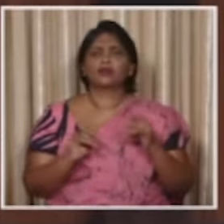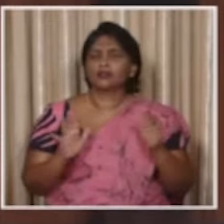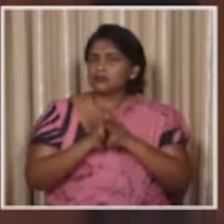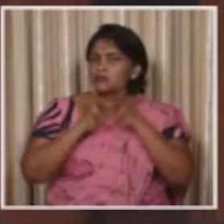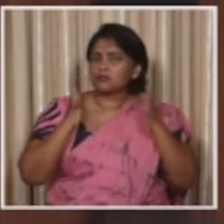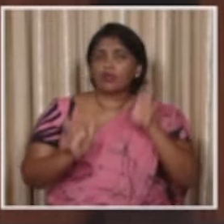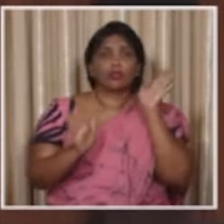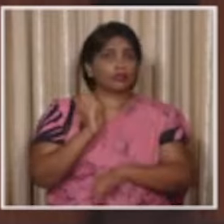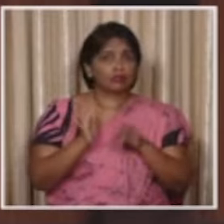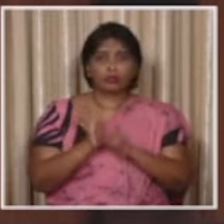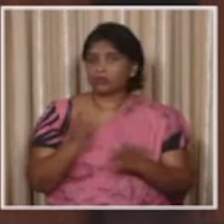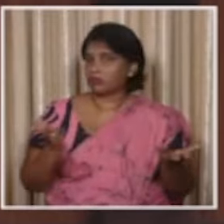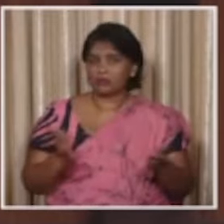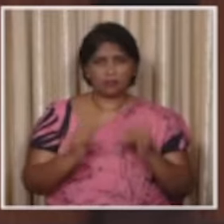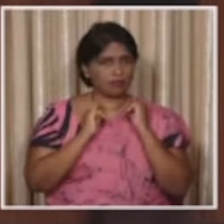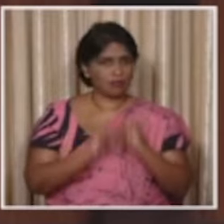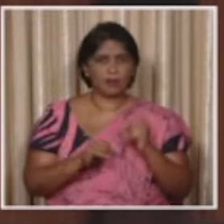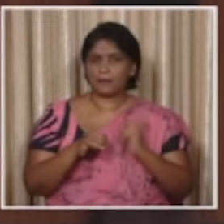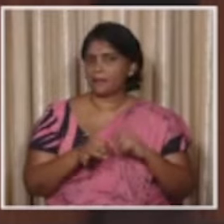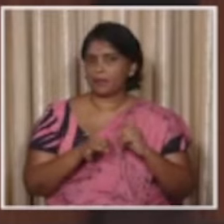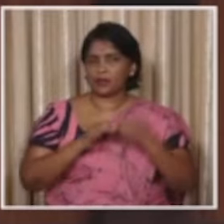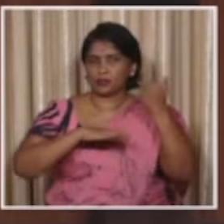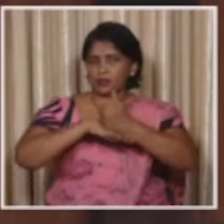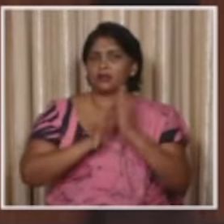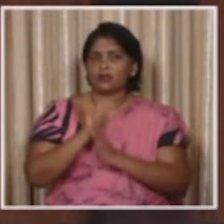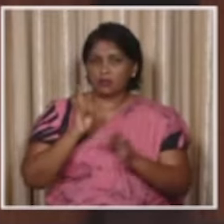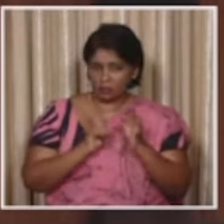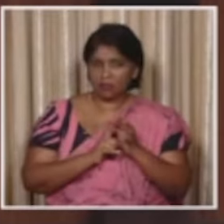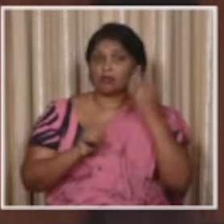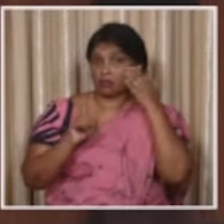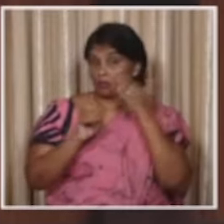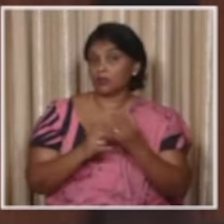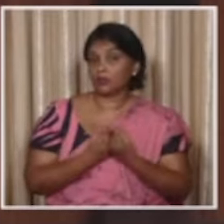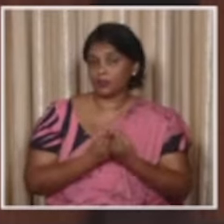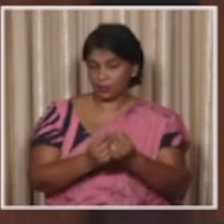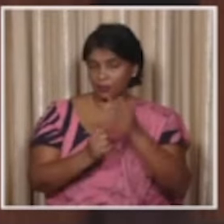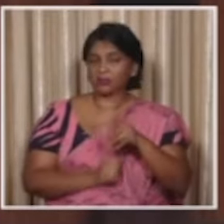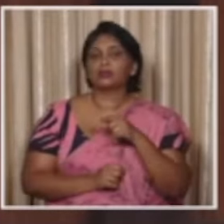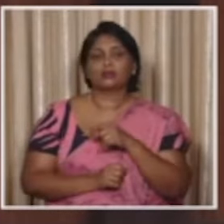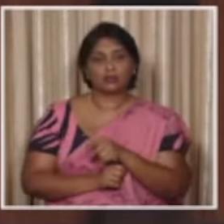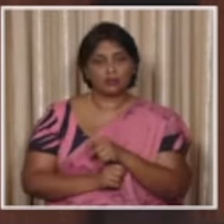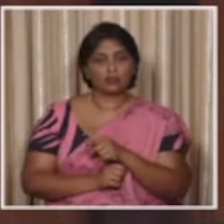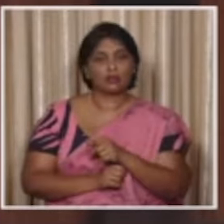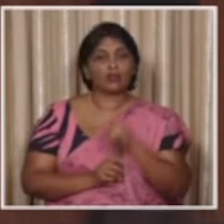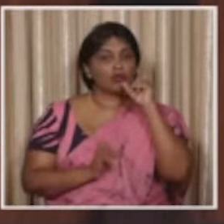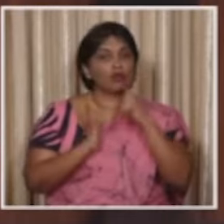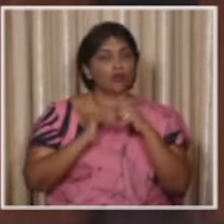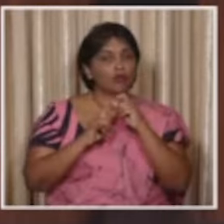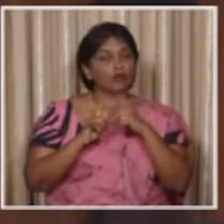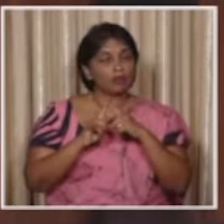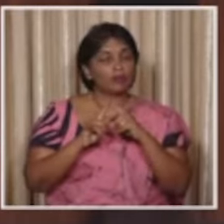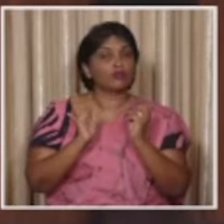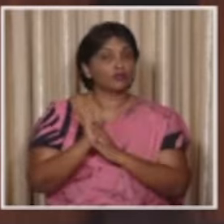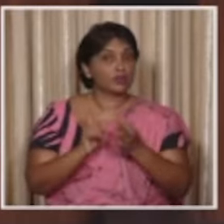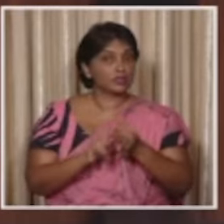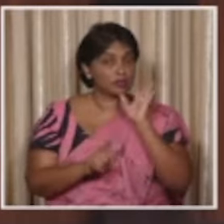කොච්චර නම් අයින් කරයිද? මේක ඉතාමත්ම බැරෑරුම් ප්‍රශ්නයක් මුලසුනේ මන්ත්‍රීතුමනි. මේක ගැන වහාම පරීක්ෂණයක් පවත්වන්න කෝප් කමිටුවේ සභාපතිතුමාට